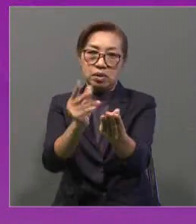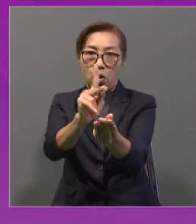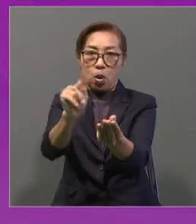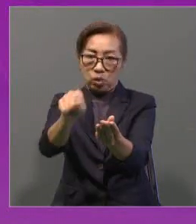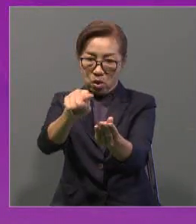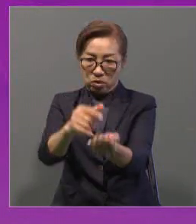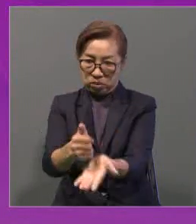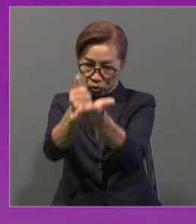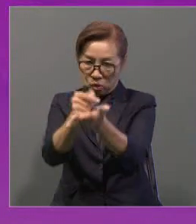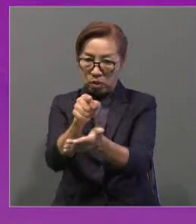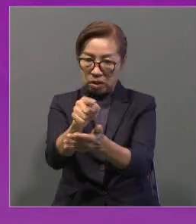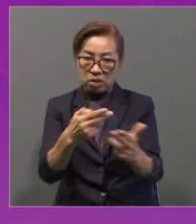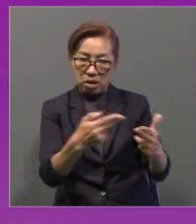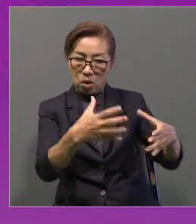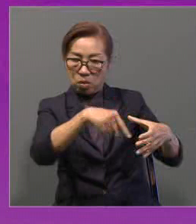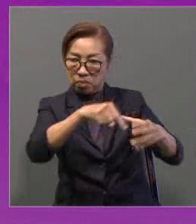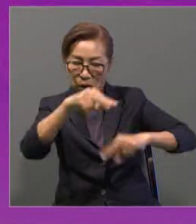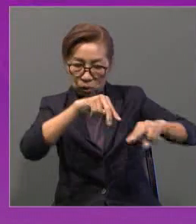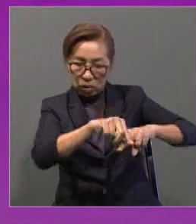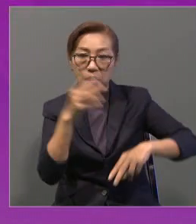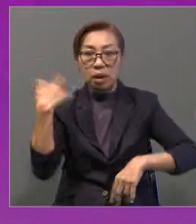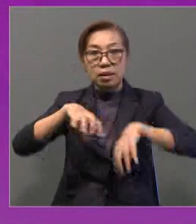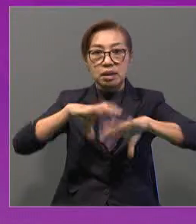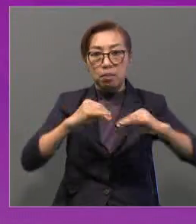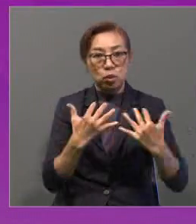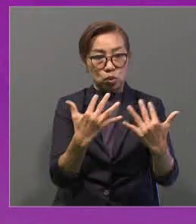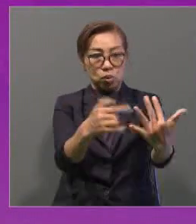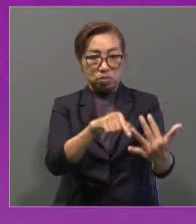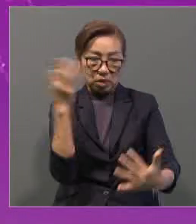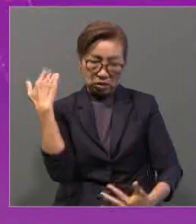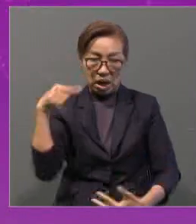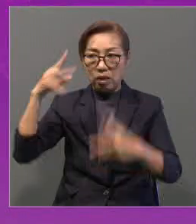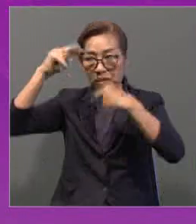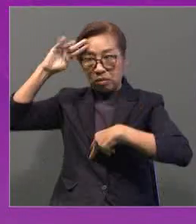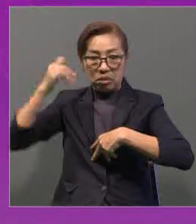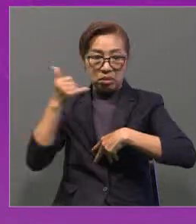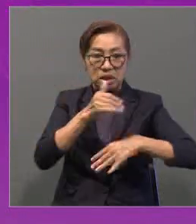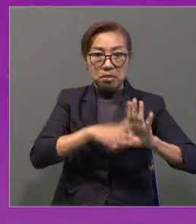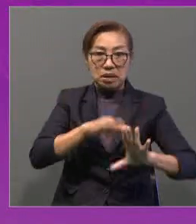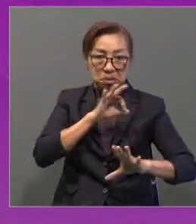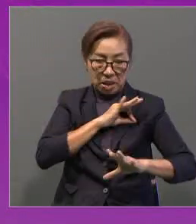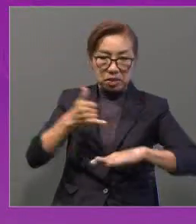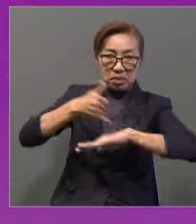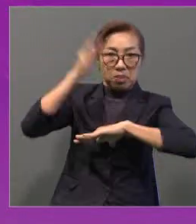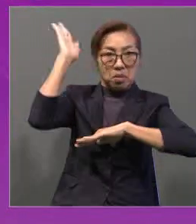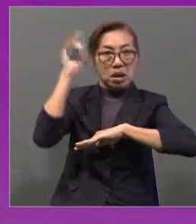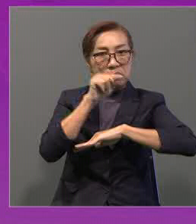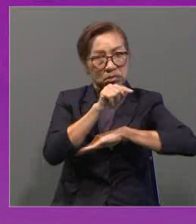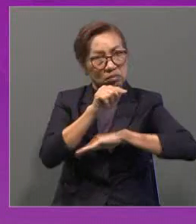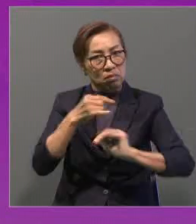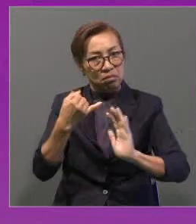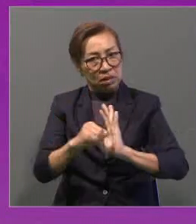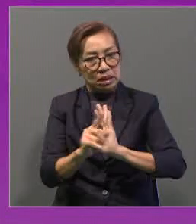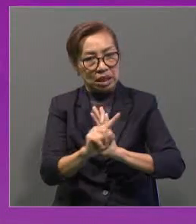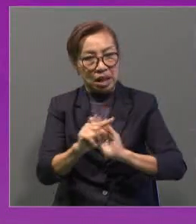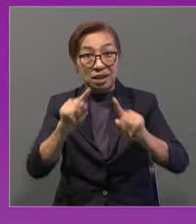ตรวจสอบนะให้ตรวจสอบรวมไทยสร้างชาติกรณีจัดประชุมพรรคแล้วก็เปิดตัวพลเอกประยุทธ์จันทร์โอชาเขาบอกนะครับ